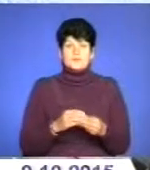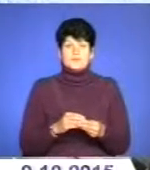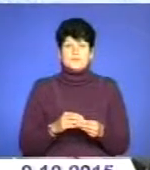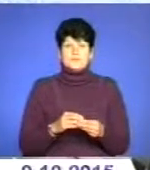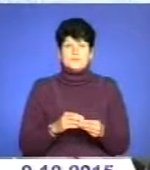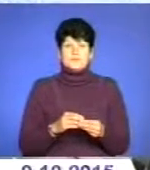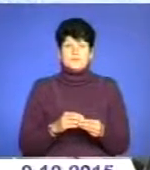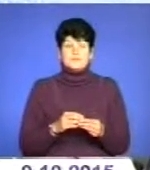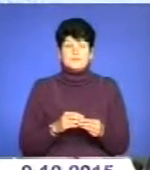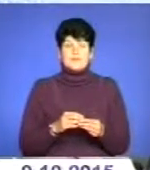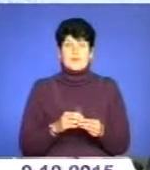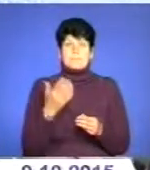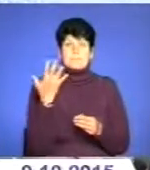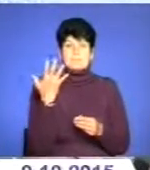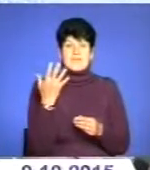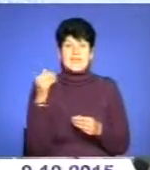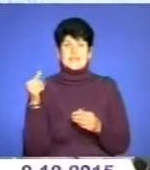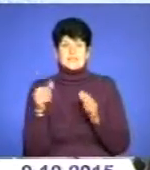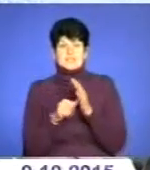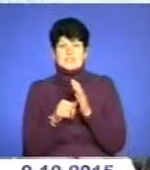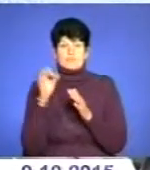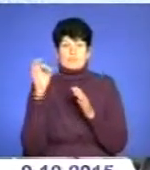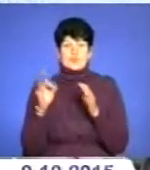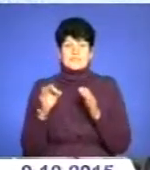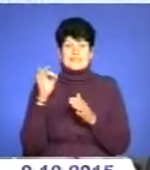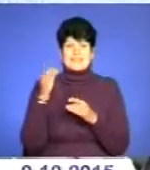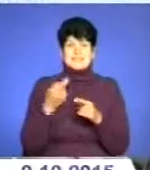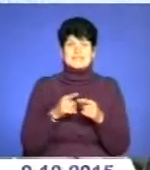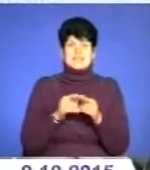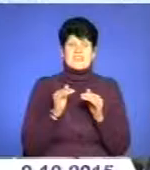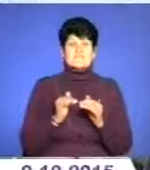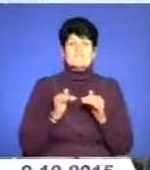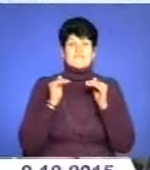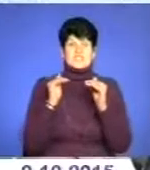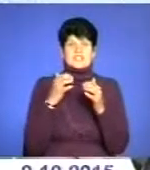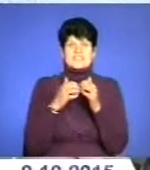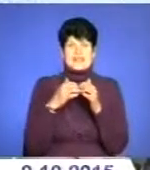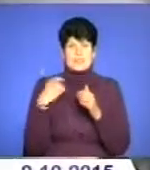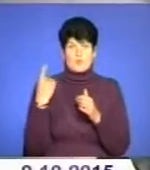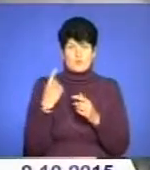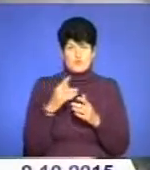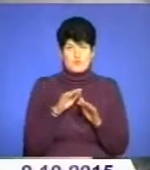в 5-6% вакансій заробітна плата є вищою від середньообласного рівня.